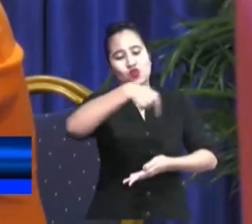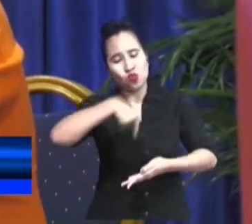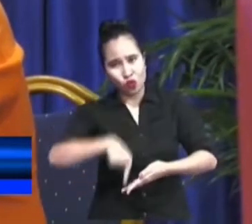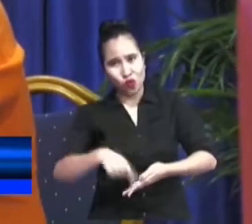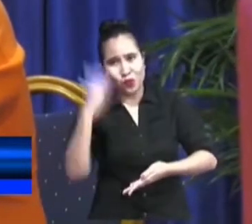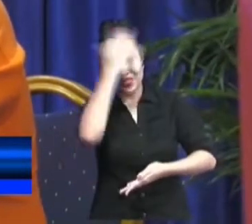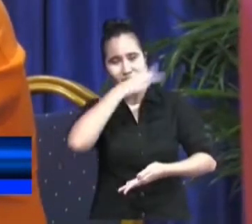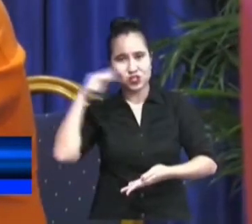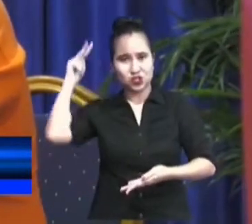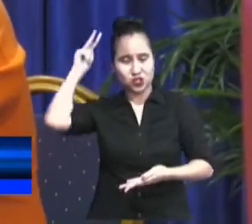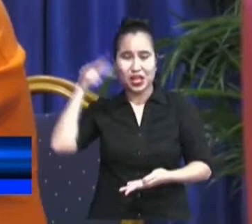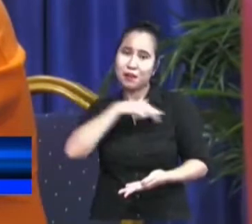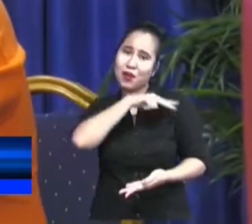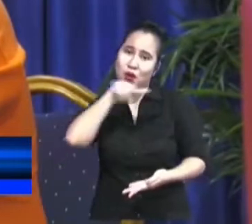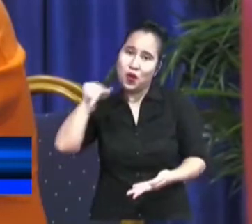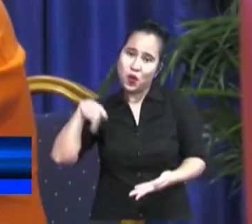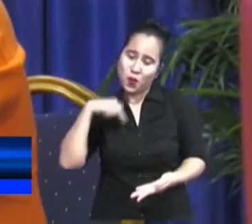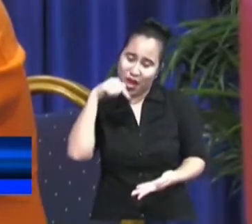zijn dus bezig dat